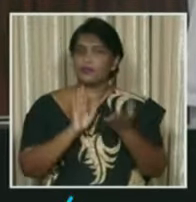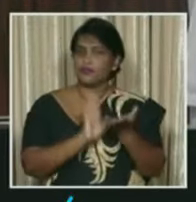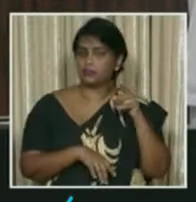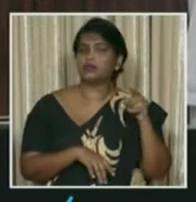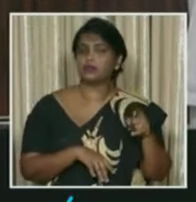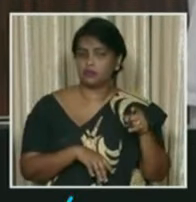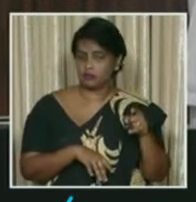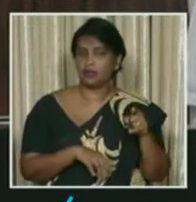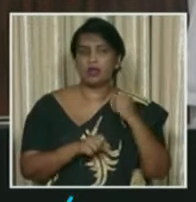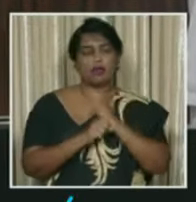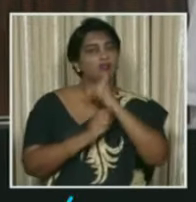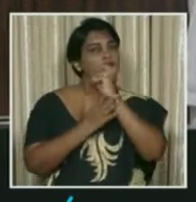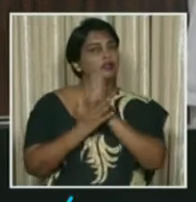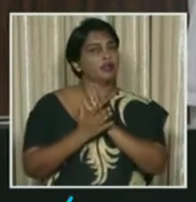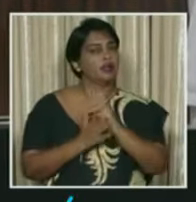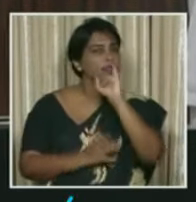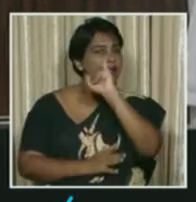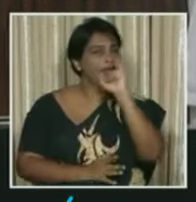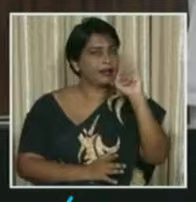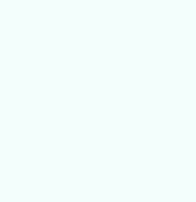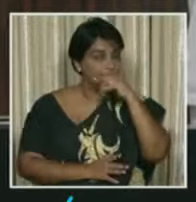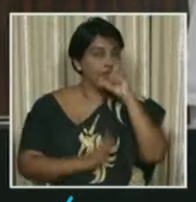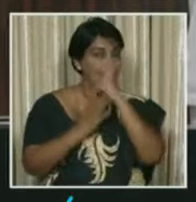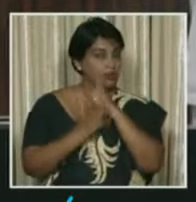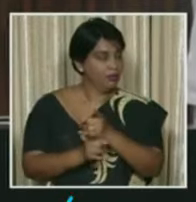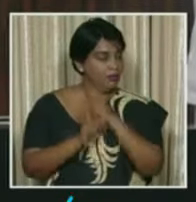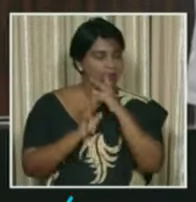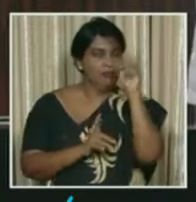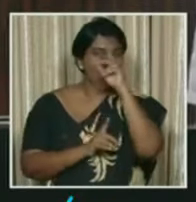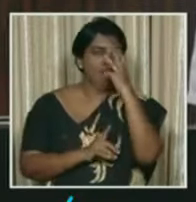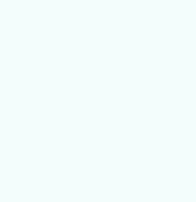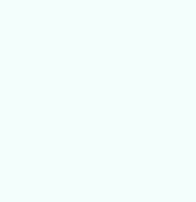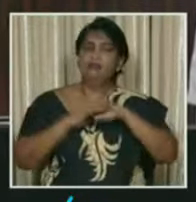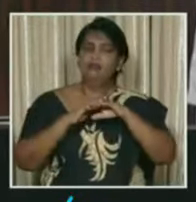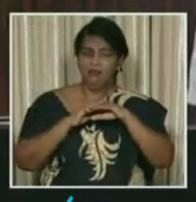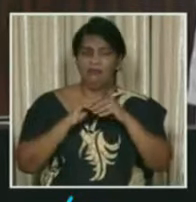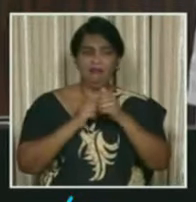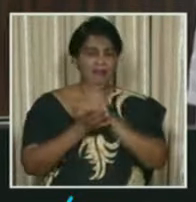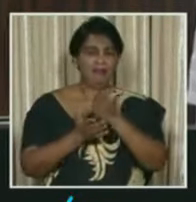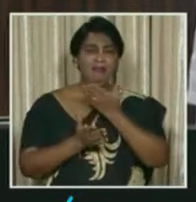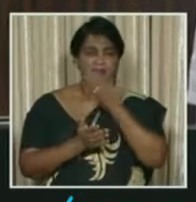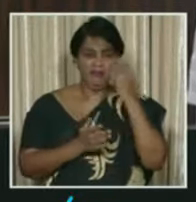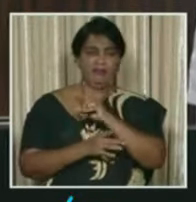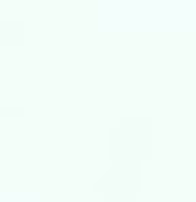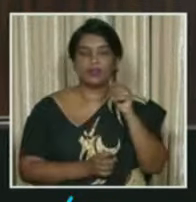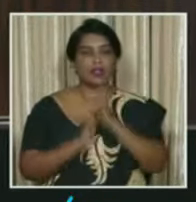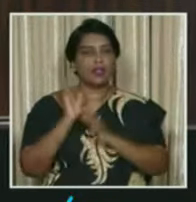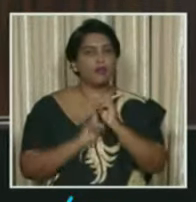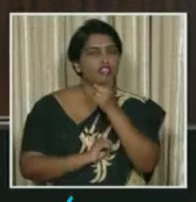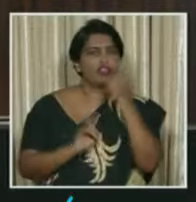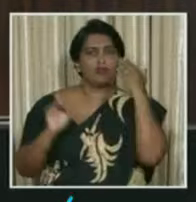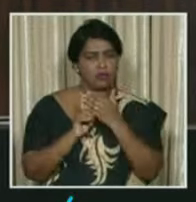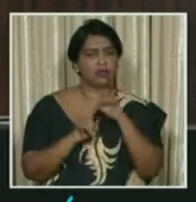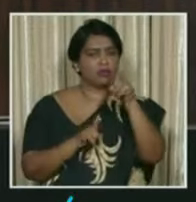සීමාවක් සඳහා ආණ්ඩුක ව්‍යවස්ථාවේ 66 ඊ ව්‍යවස්ථාව අනුව මාස 3ක උපරිමයකට යටත්ව නියම කළ හැකි බව නිරීක්ෂණය වේ.